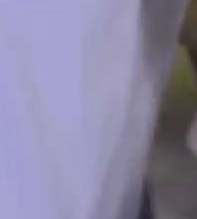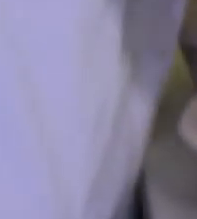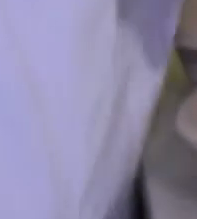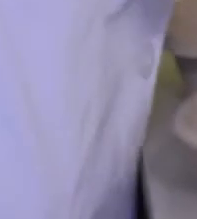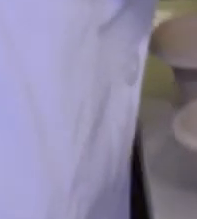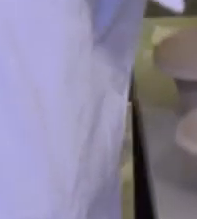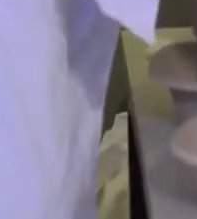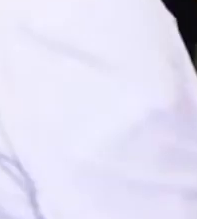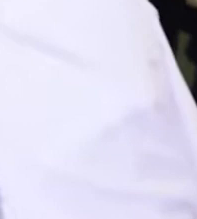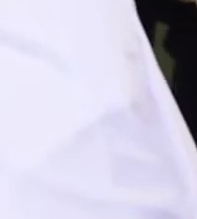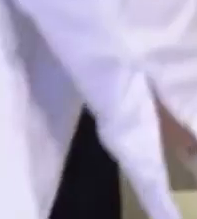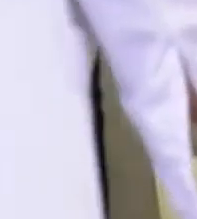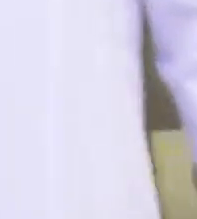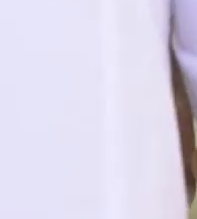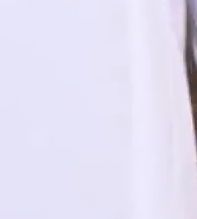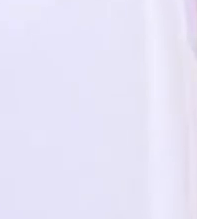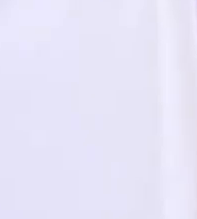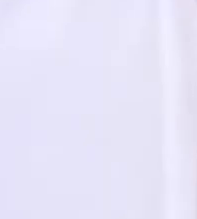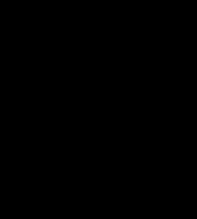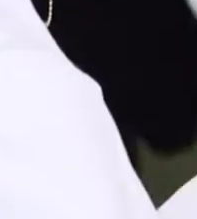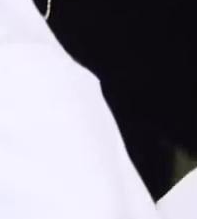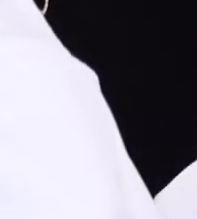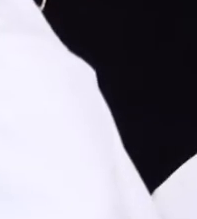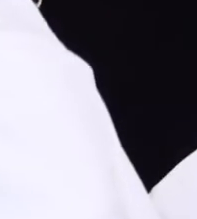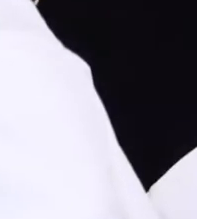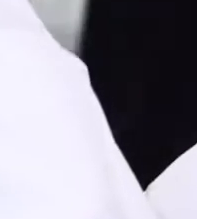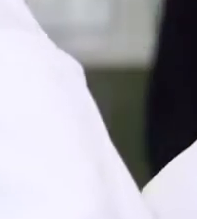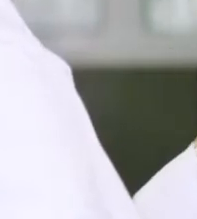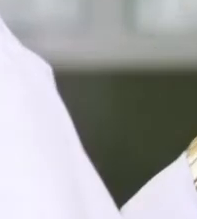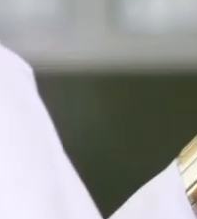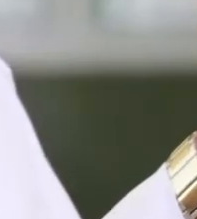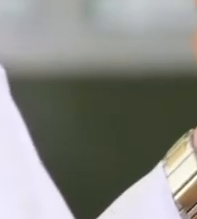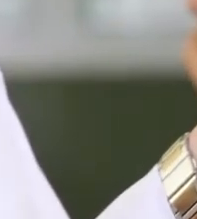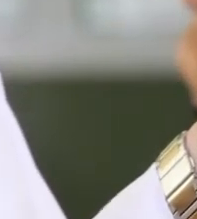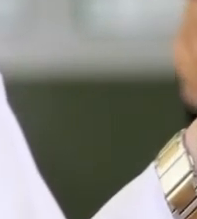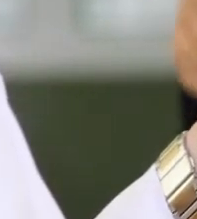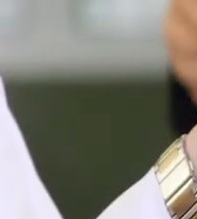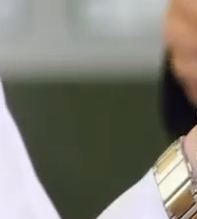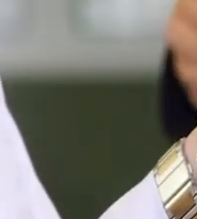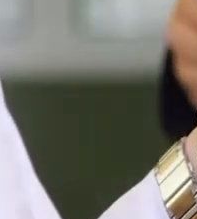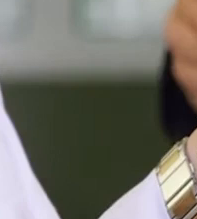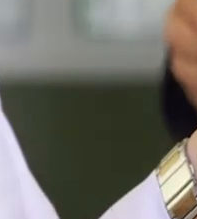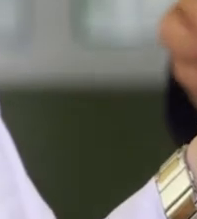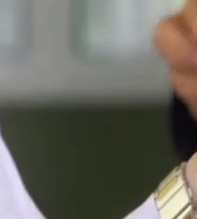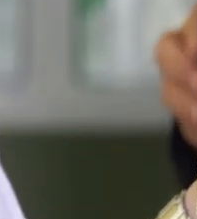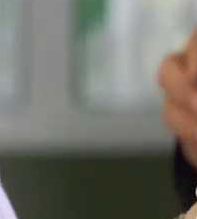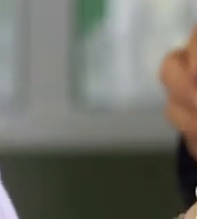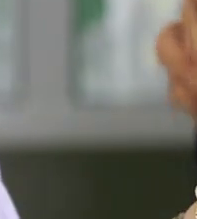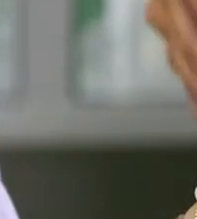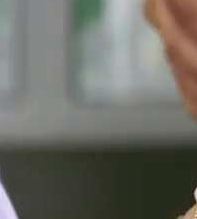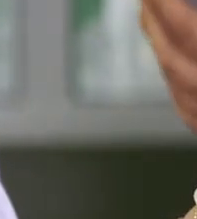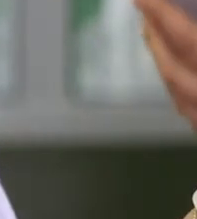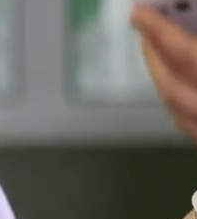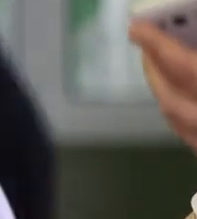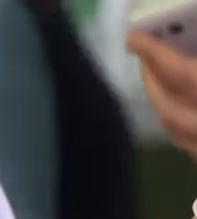εκτάκτως λόγω των εορτών της Πρωτοχρονιάς, η καθηγήτρια παιδιατρικής και μέλος της Επιτροπής Εμπειρογνωμόνων Βάνα Παπαευαγγέλου και ο επίκρος καθηγητής της